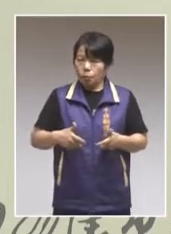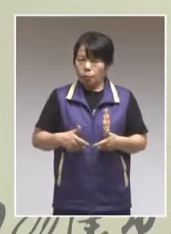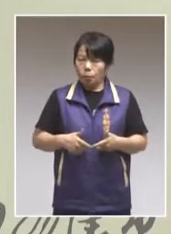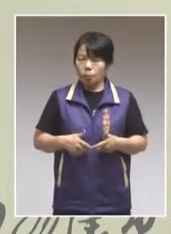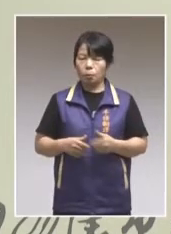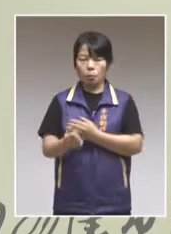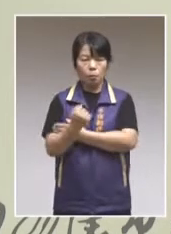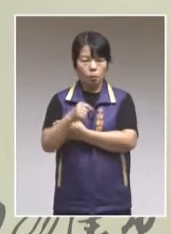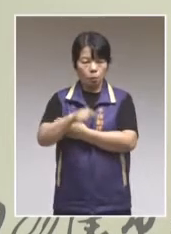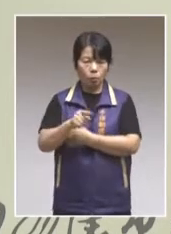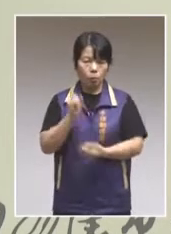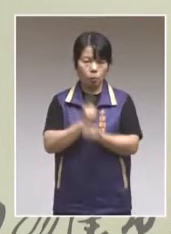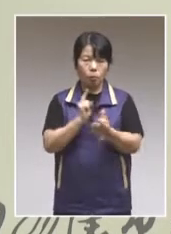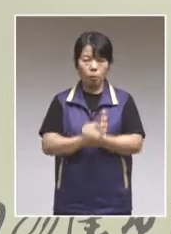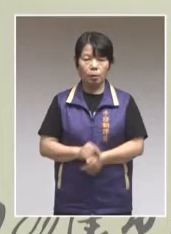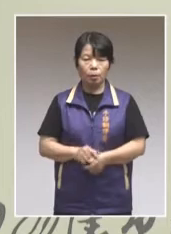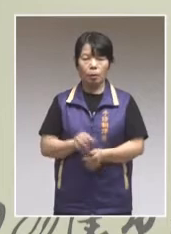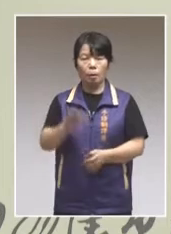进行我们的防疫措施，